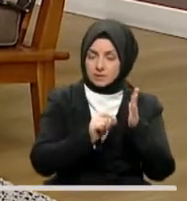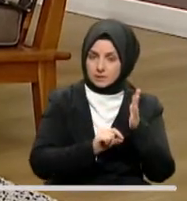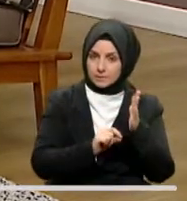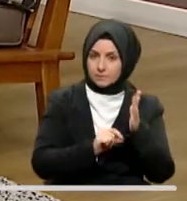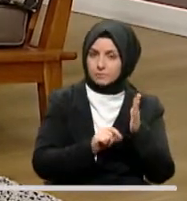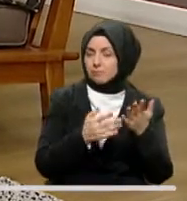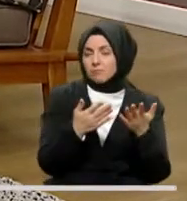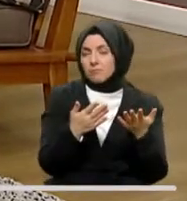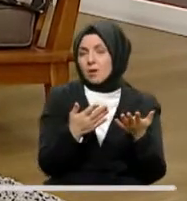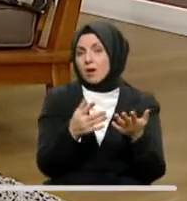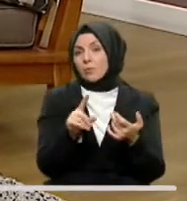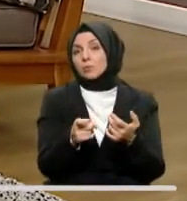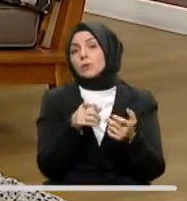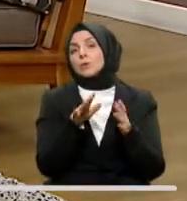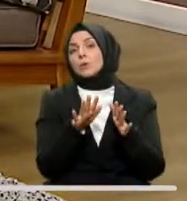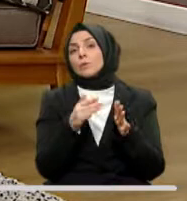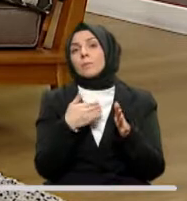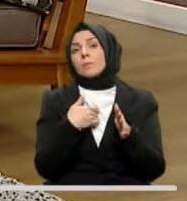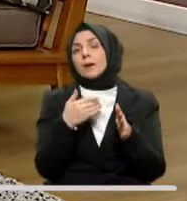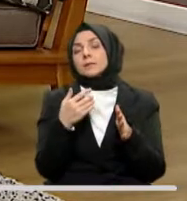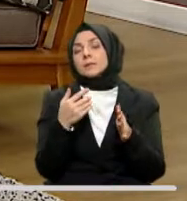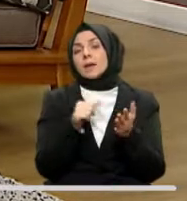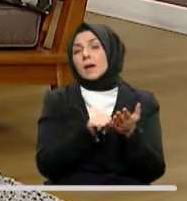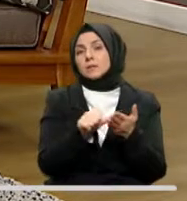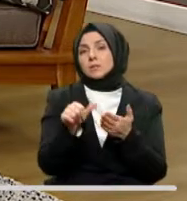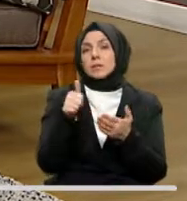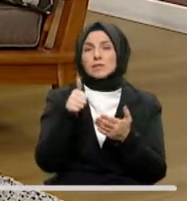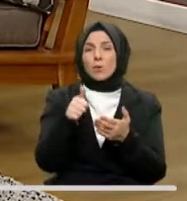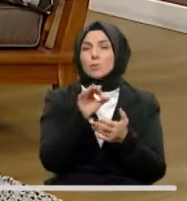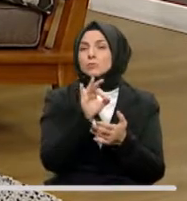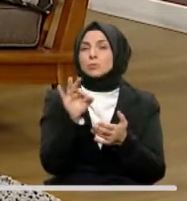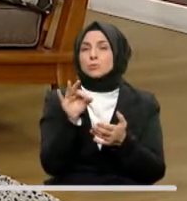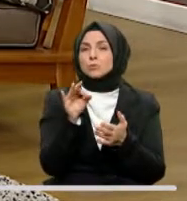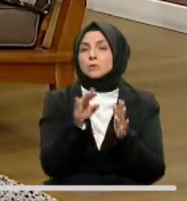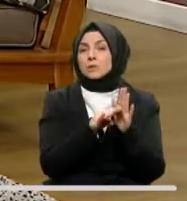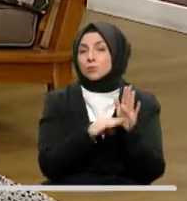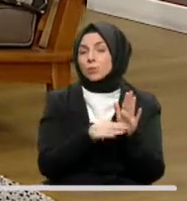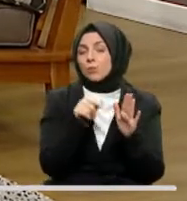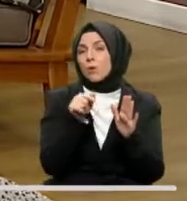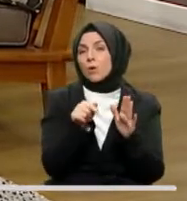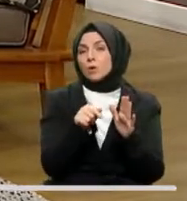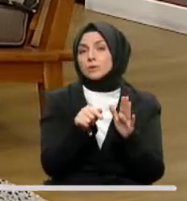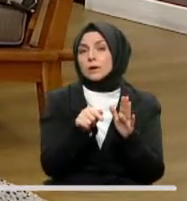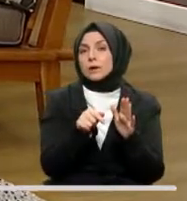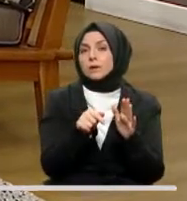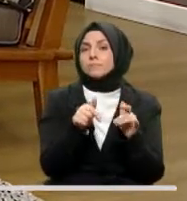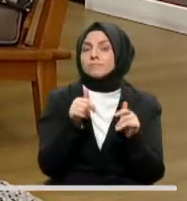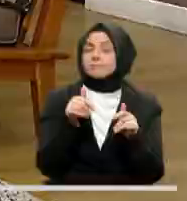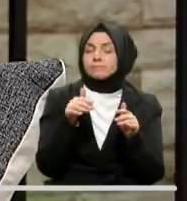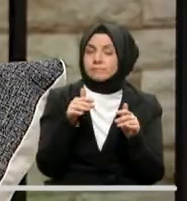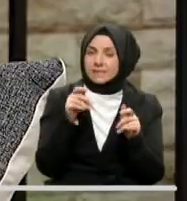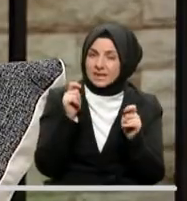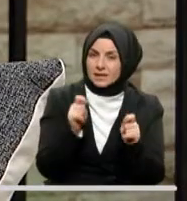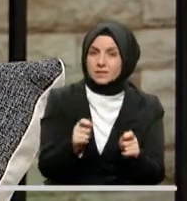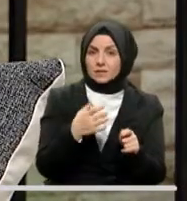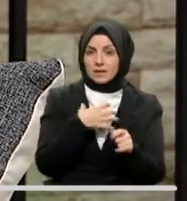bulamıyorum hiçbir şey yok ki ben her şeyi de çok olumsuzluklar yaşıyorum orada ne kadar gerçekten Kendinize